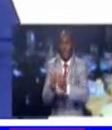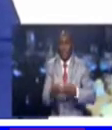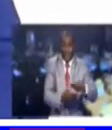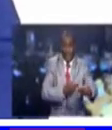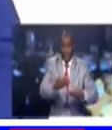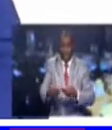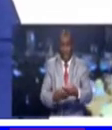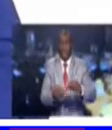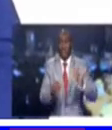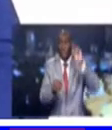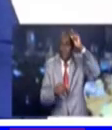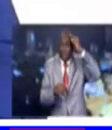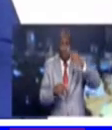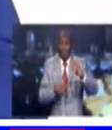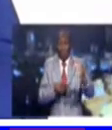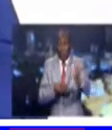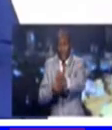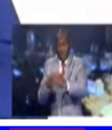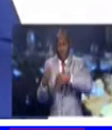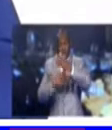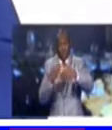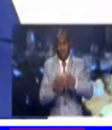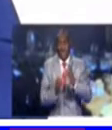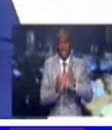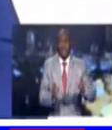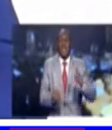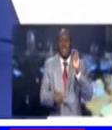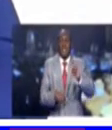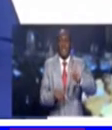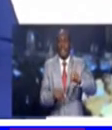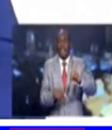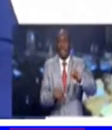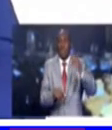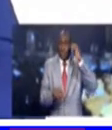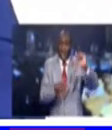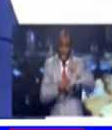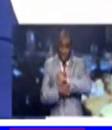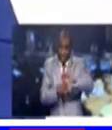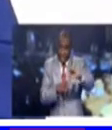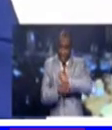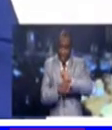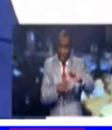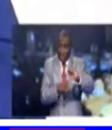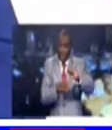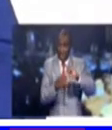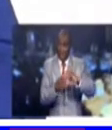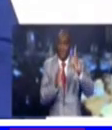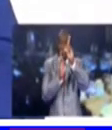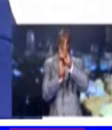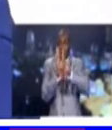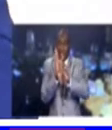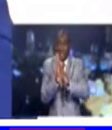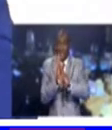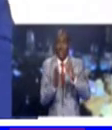concernés prendront toutes les dispositions nécessaires à l'application sans délai du décret